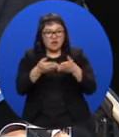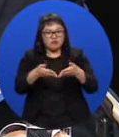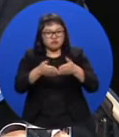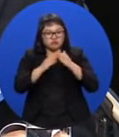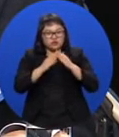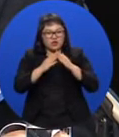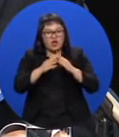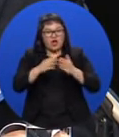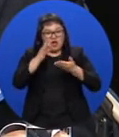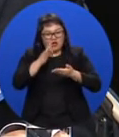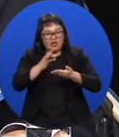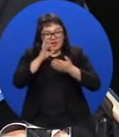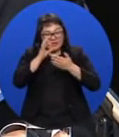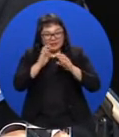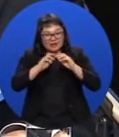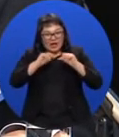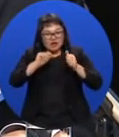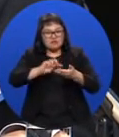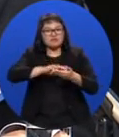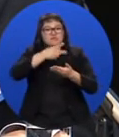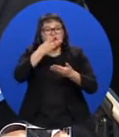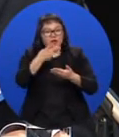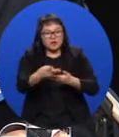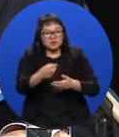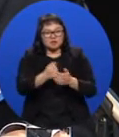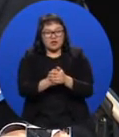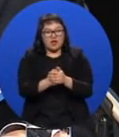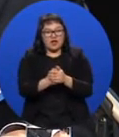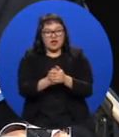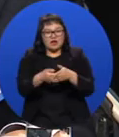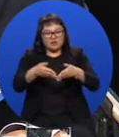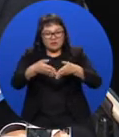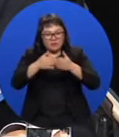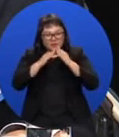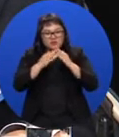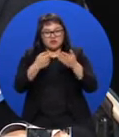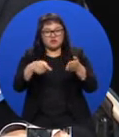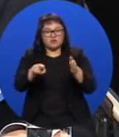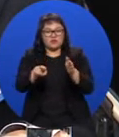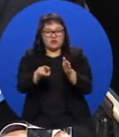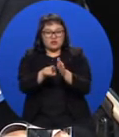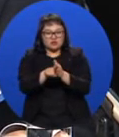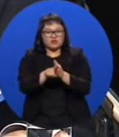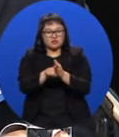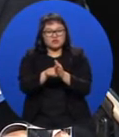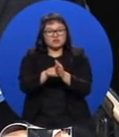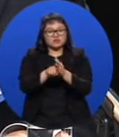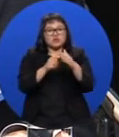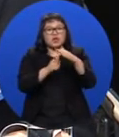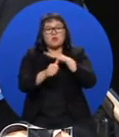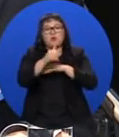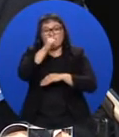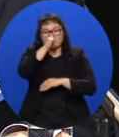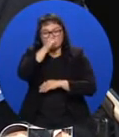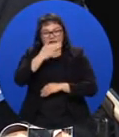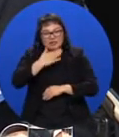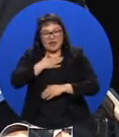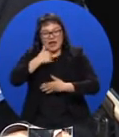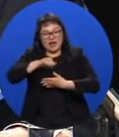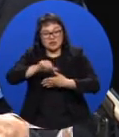자, 법인을 만들려고 그러면 주주가 있어야 됩니다. 우리 아들이 30대 중반인데 우리 아들을